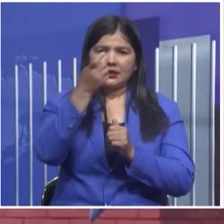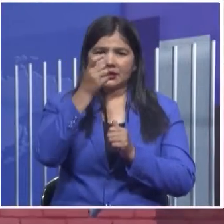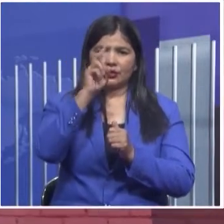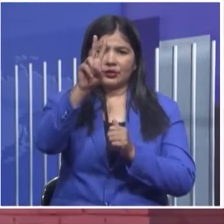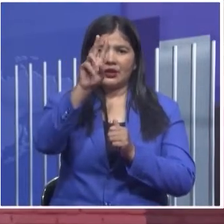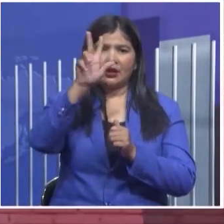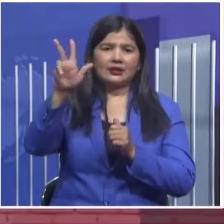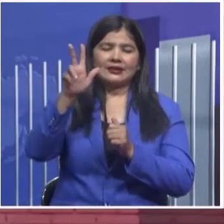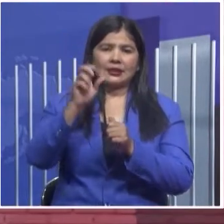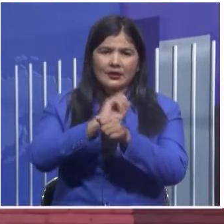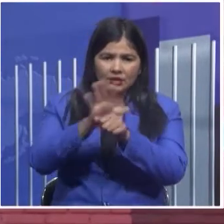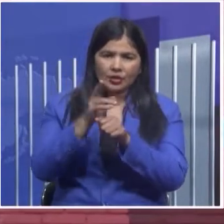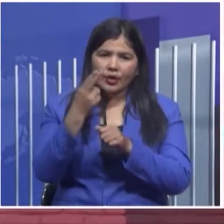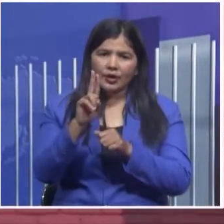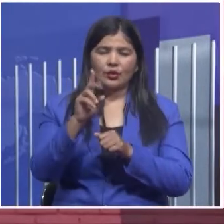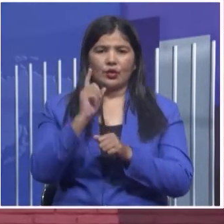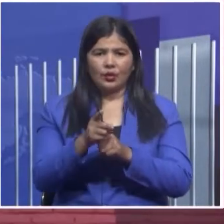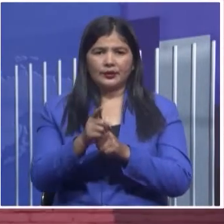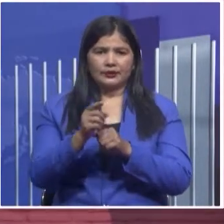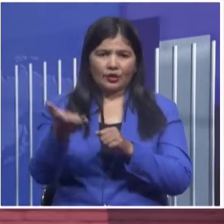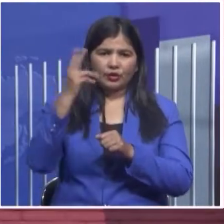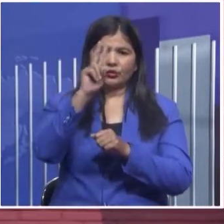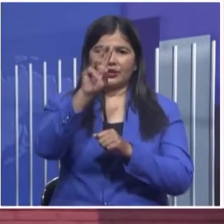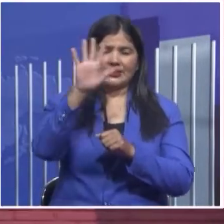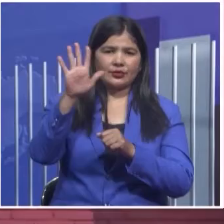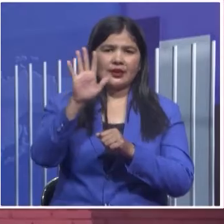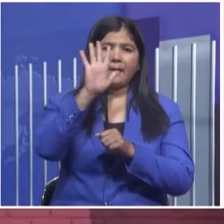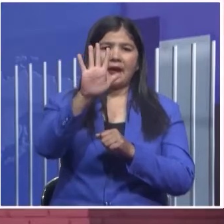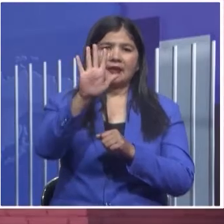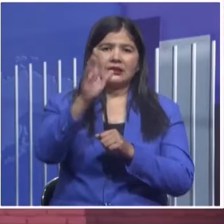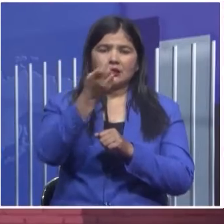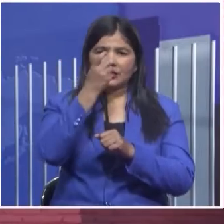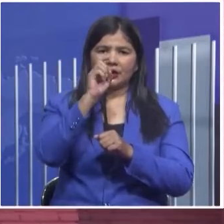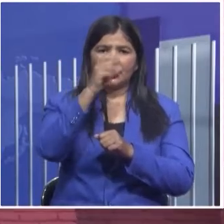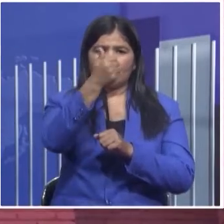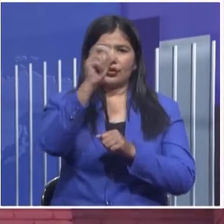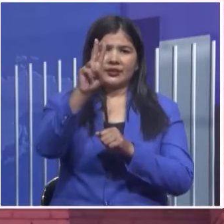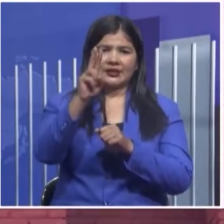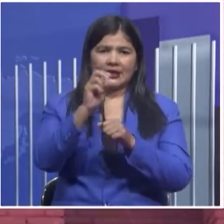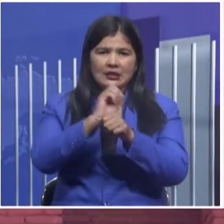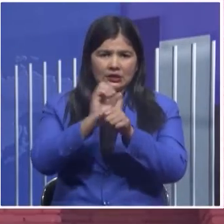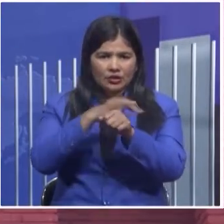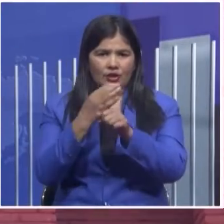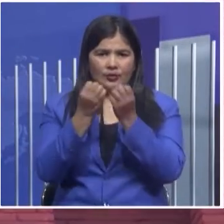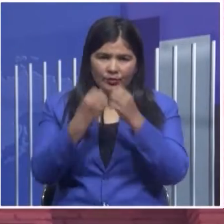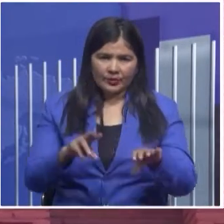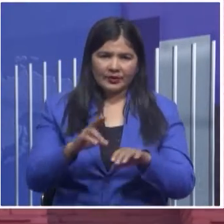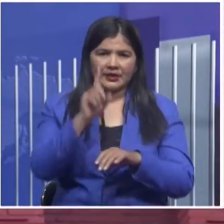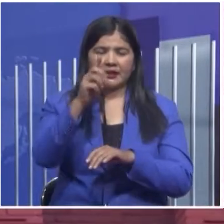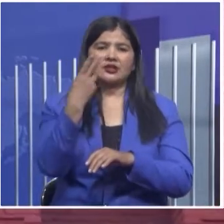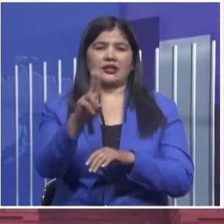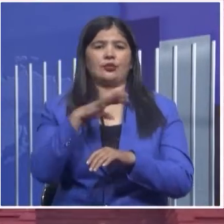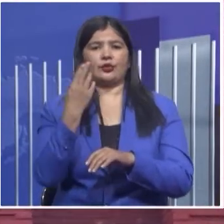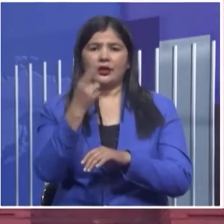1,528 जनामा संक्रमण पुष्टि भएको हो। पछिल्लो 24 घण्टामा 562 जना संक्रमण मुक्त भएका छन् भने 1 जनाको मृत्यु भएको